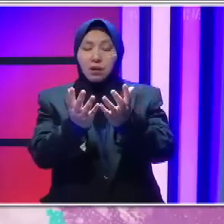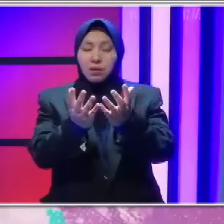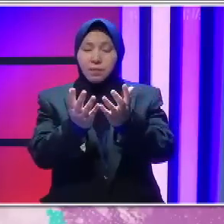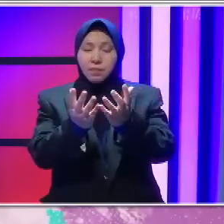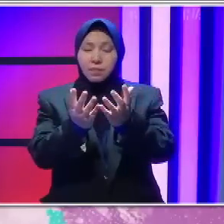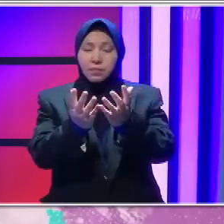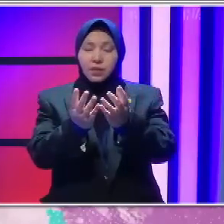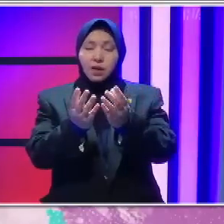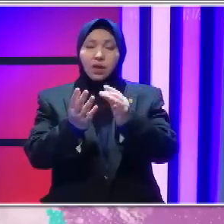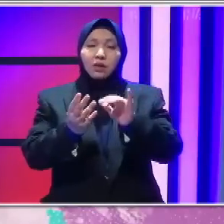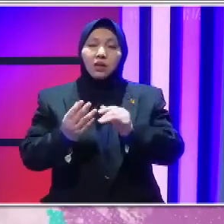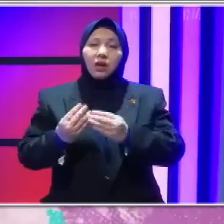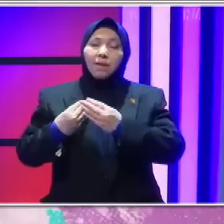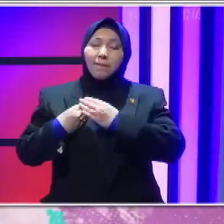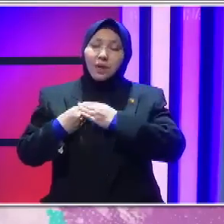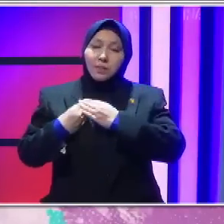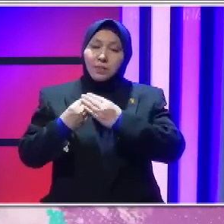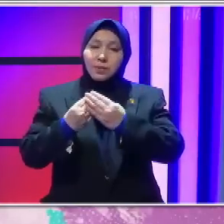العالمين